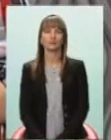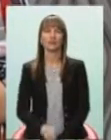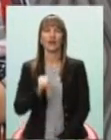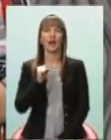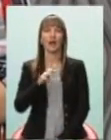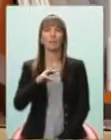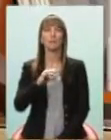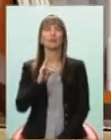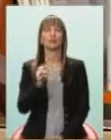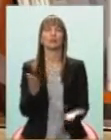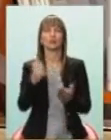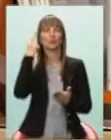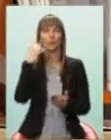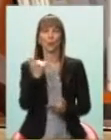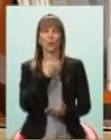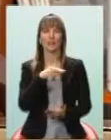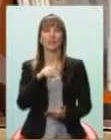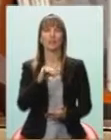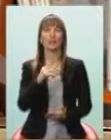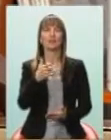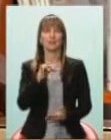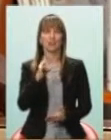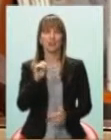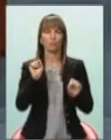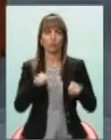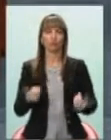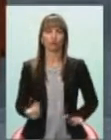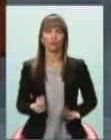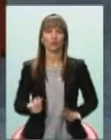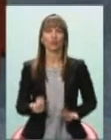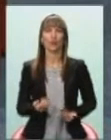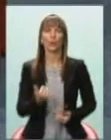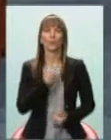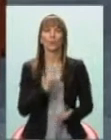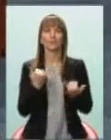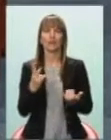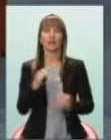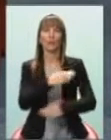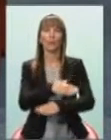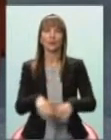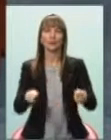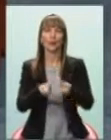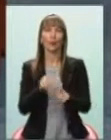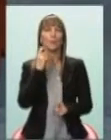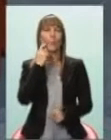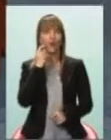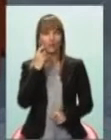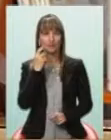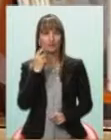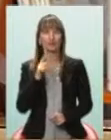Амінка, як ти взагалі думаєш, а у нас пінгвіни можуть взагалі жити, мешкати? У нас зараз на вулиці такий мороз,